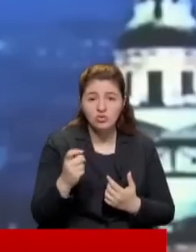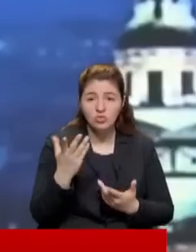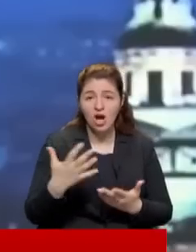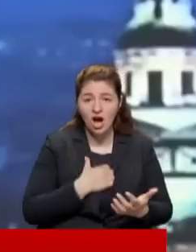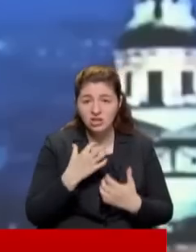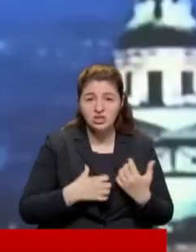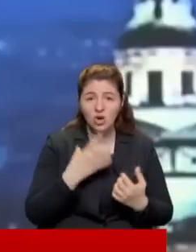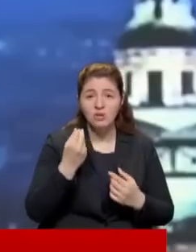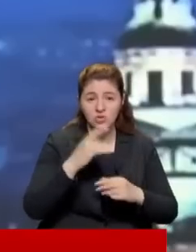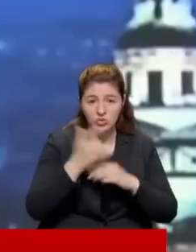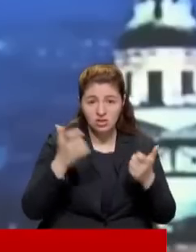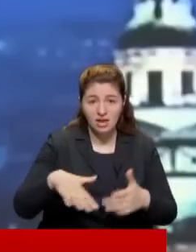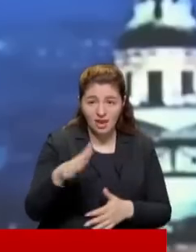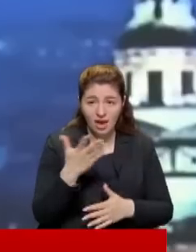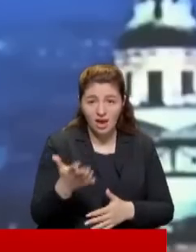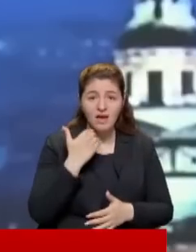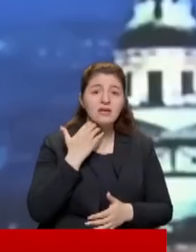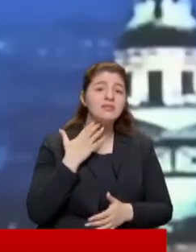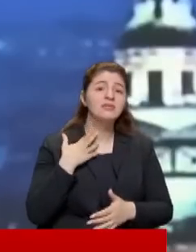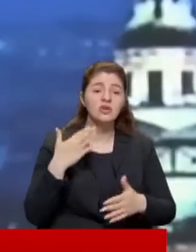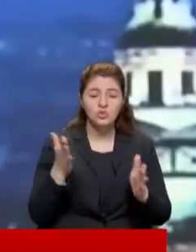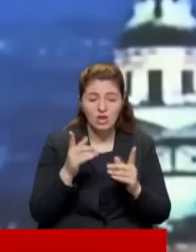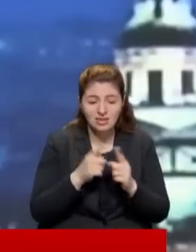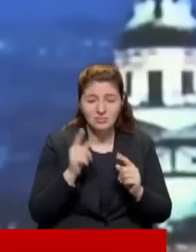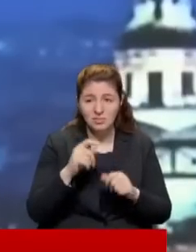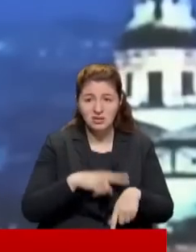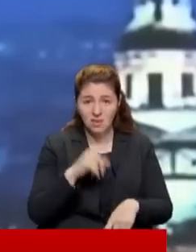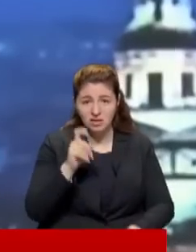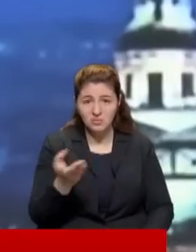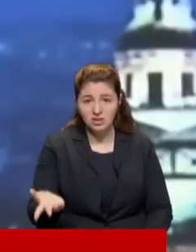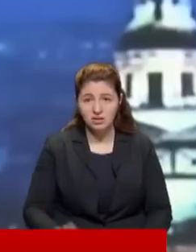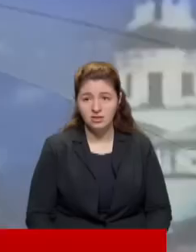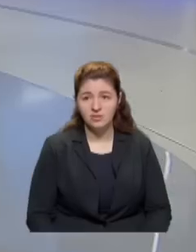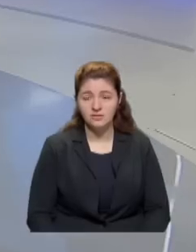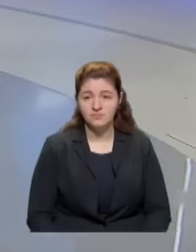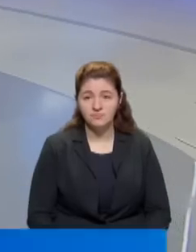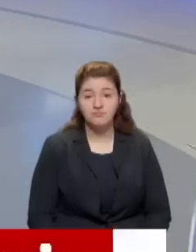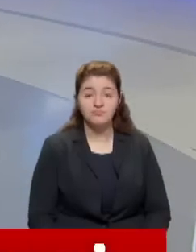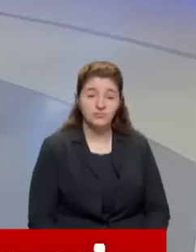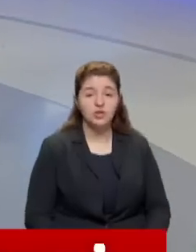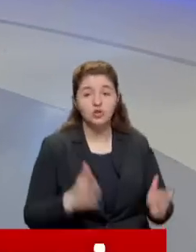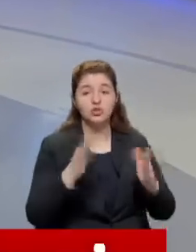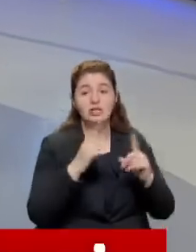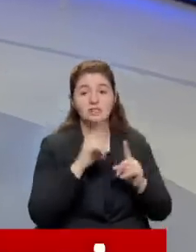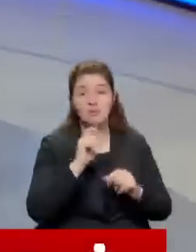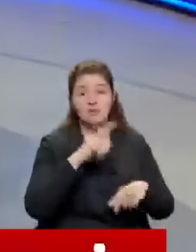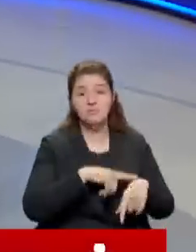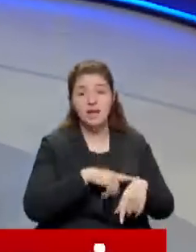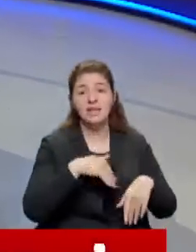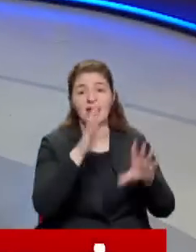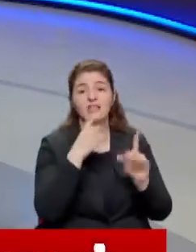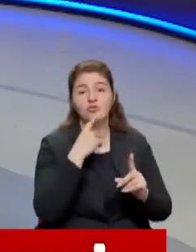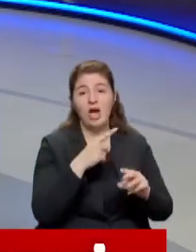%99'u acı çeken bir ülkede küçük hesaplar yapmanın zamanı mıdır yani? Şimdi küçük hesaplar yapmanın zamanı değil